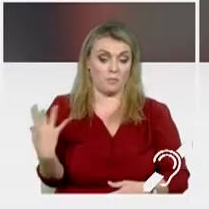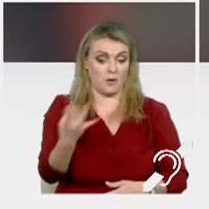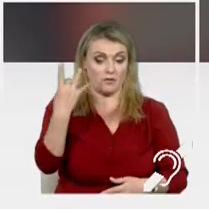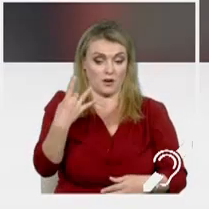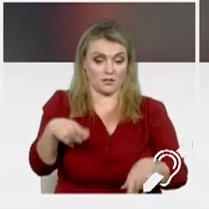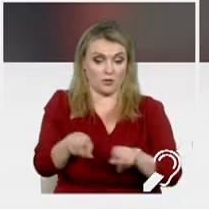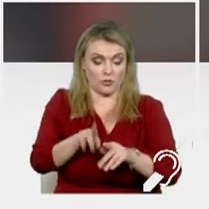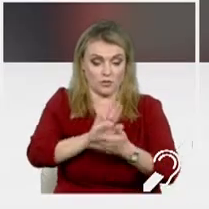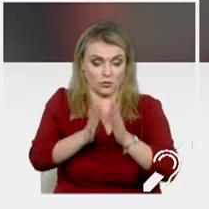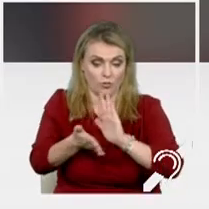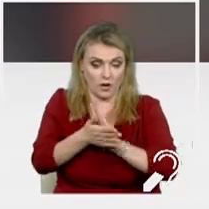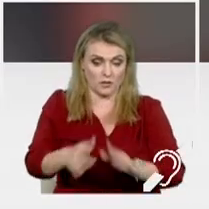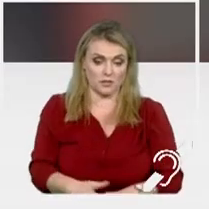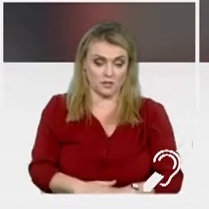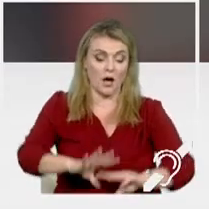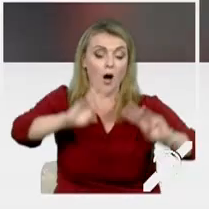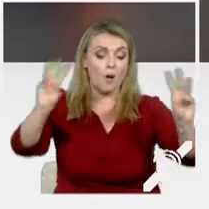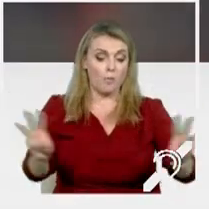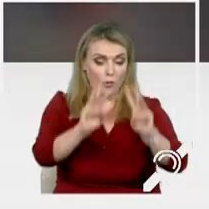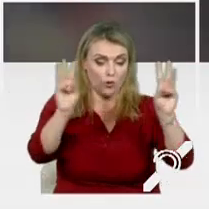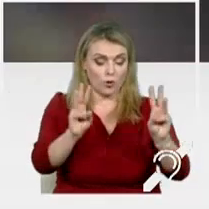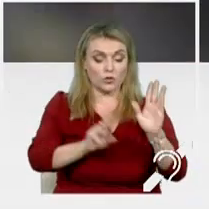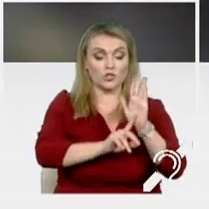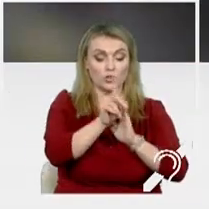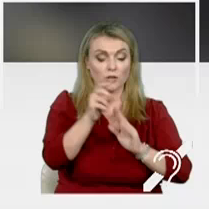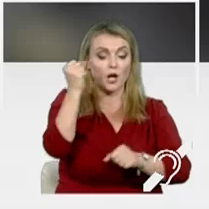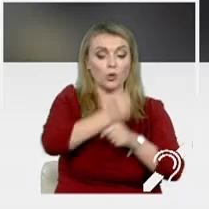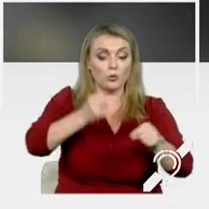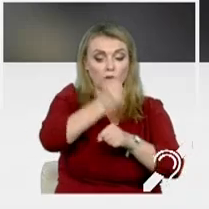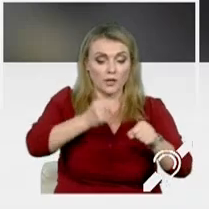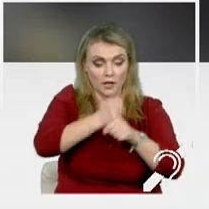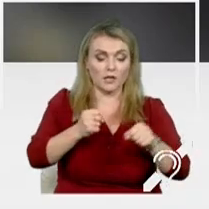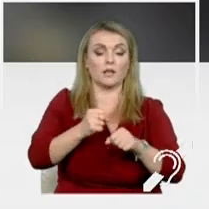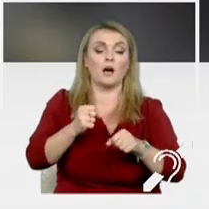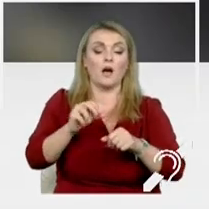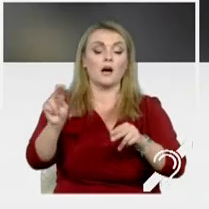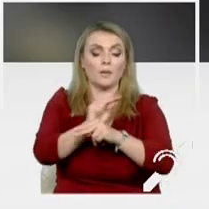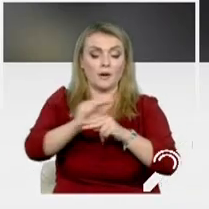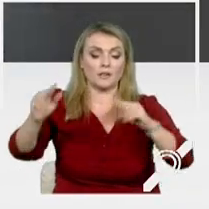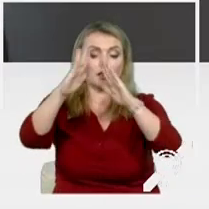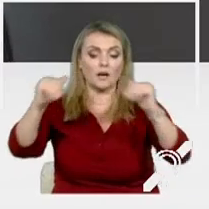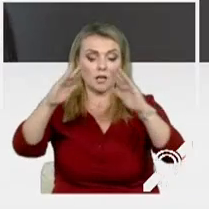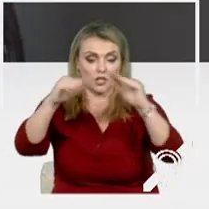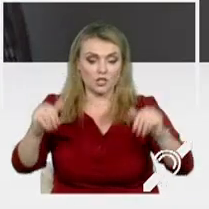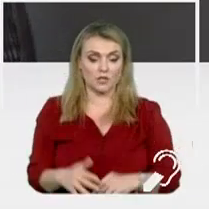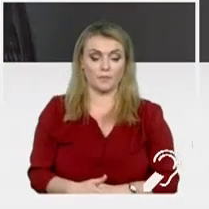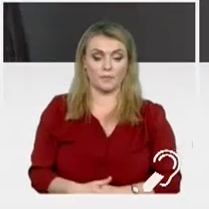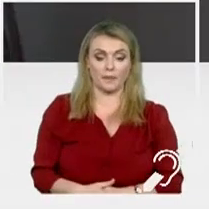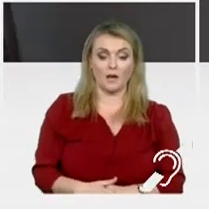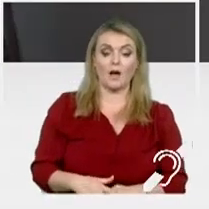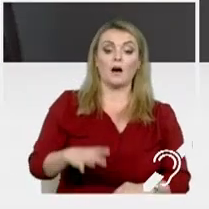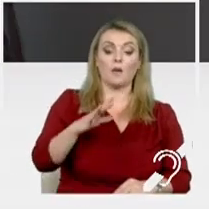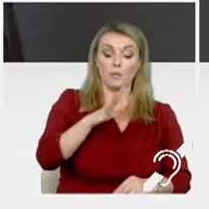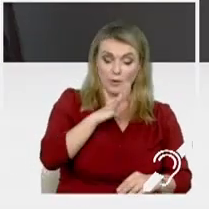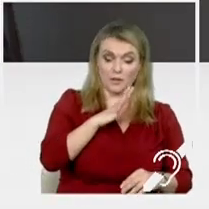situație. Locatarii susțin că focul ar fi pornit de la lucrările efectuate la acoperișul apartamentelor de la mansardă. Noi reparam podul cu